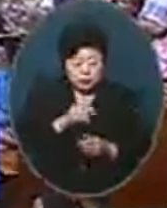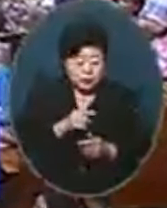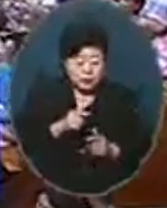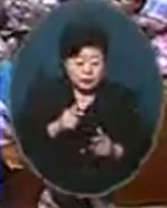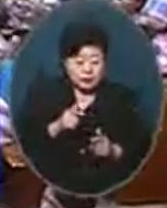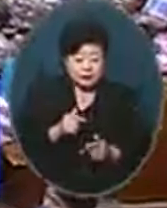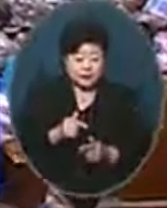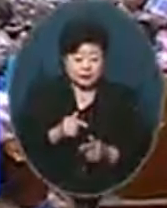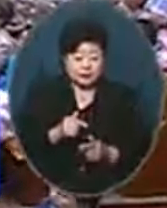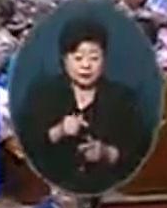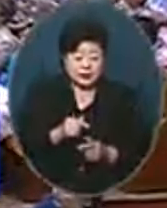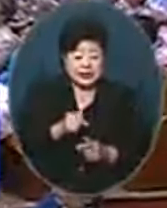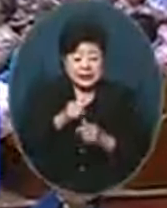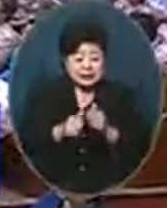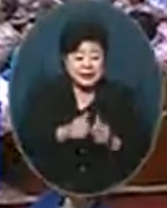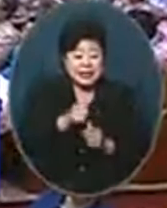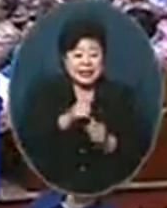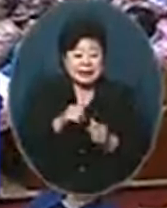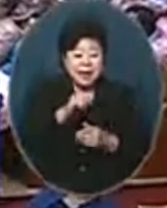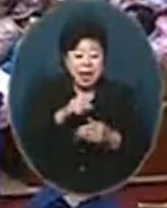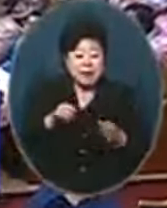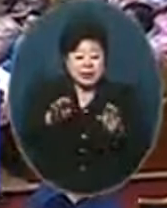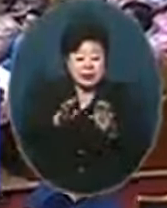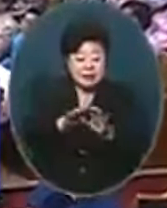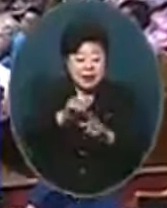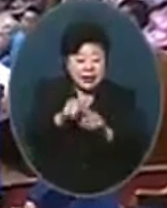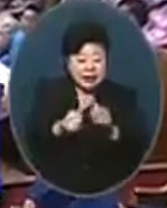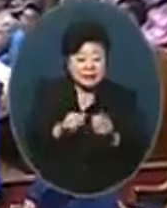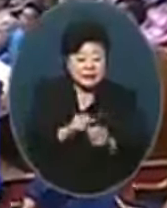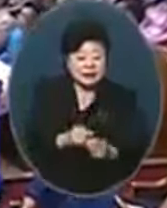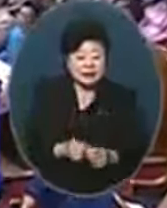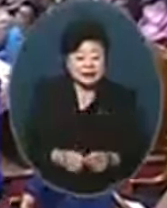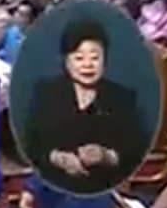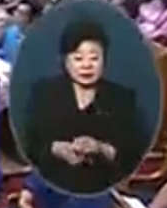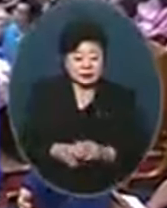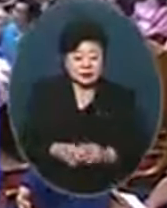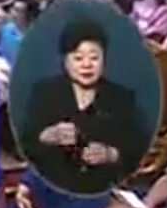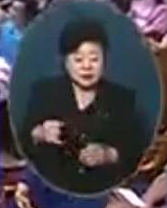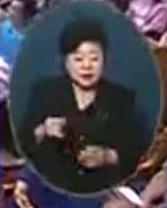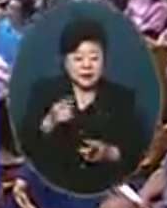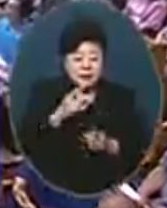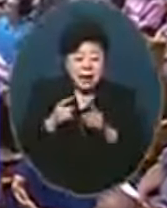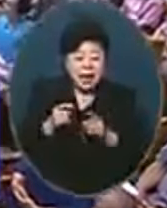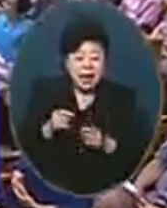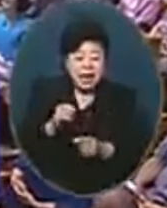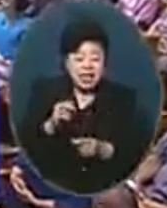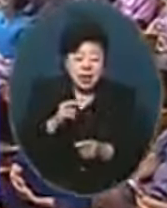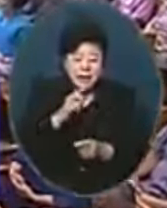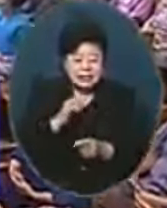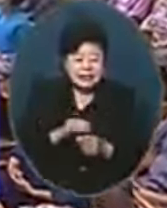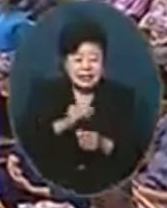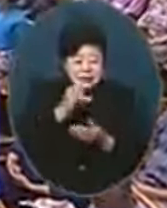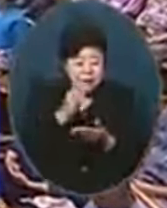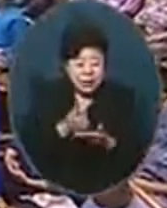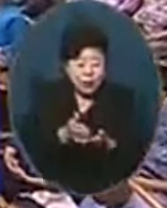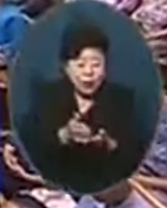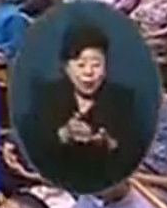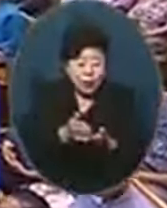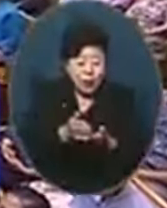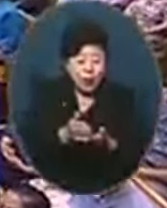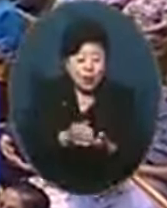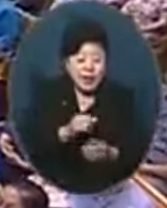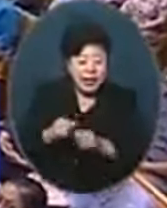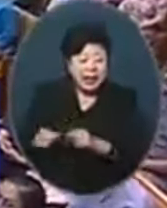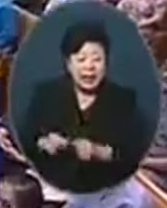닫으면 하나님의 사랑이 어찌 그 속에 거하겠느냐. 자녀들아, 우리가 말과 혀로만 사랑하지 말고